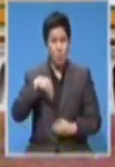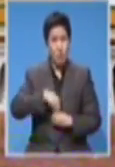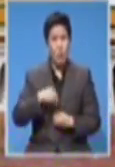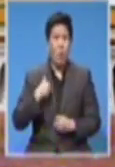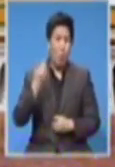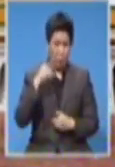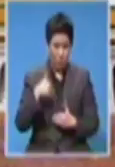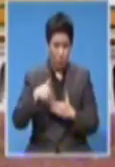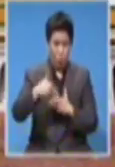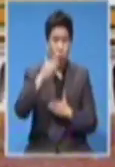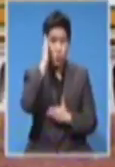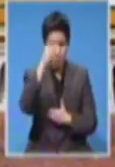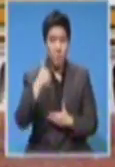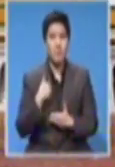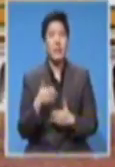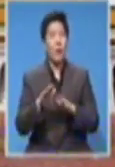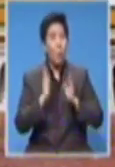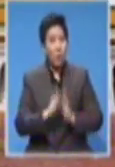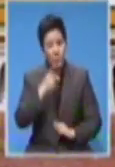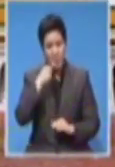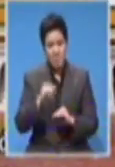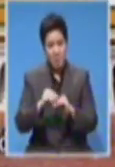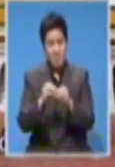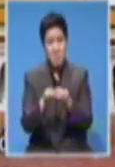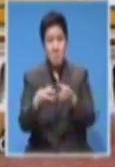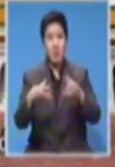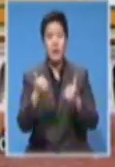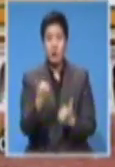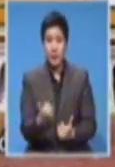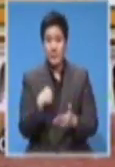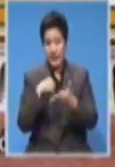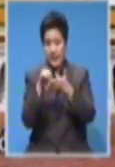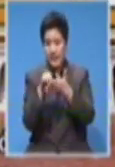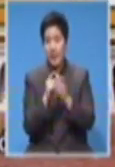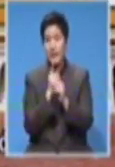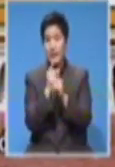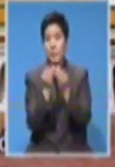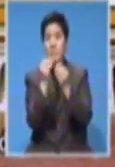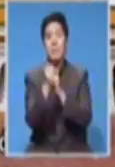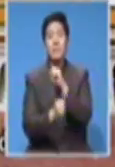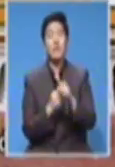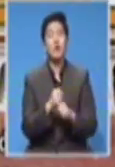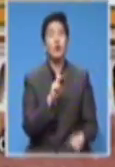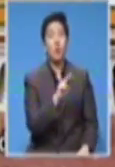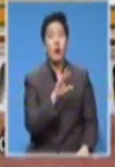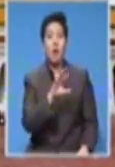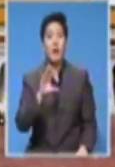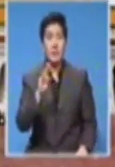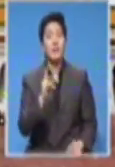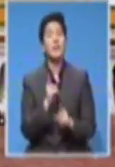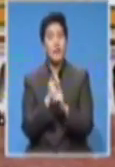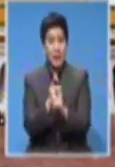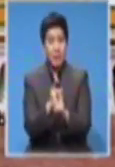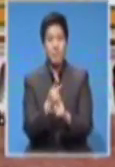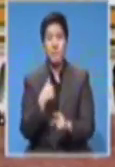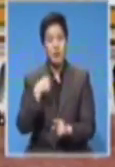ครับการแก้ไขรัฐมนูลวันนี้ขอให้เป็นไปตามรัฐมนูลชั่วคราวปี57นะครับกำหนดไว้ตามรถแมพอะไรไปได้ก็ไปนะครับไปตามนั้นผมไม่เค